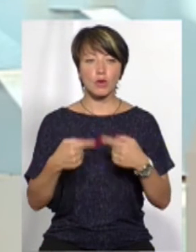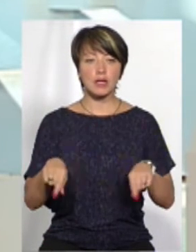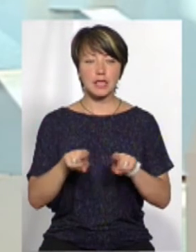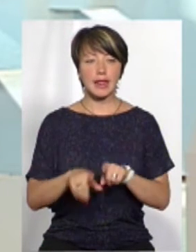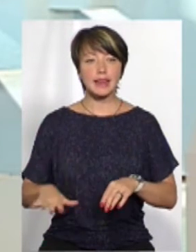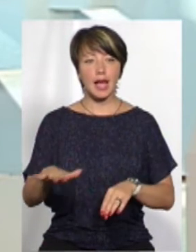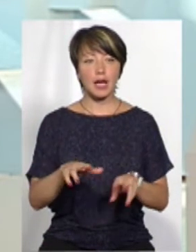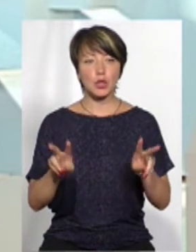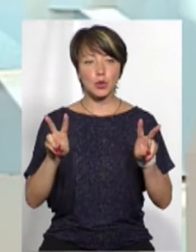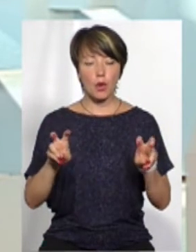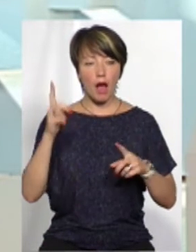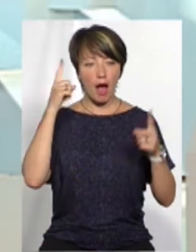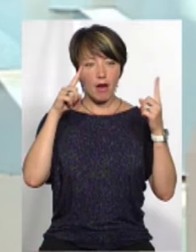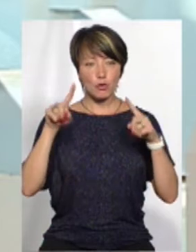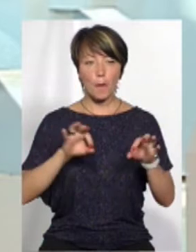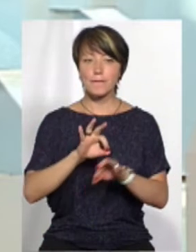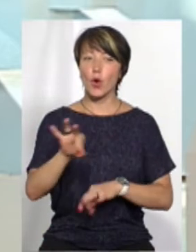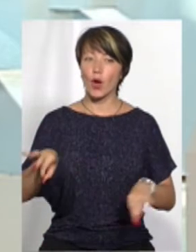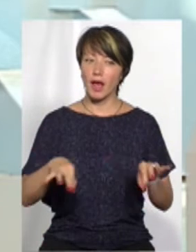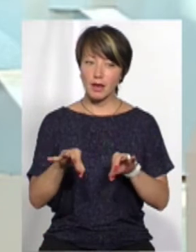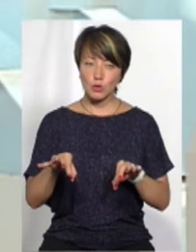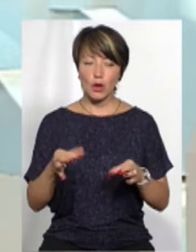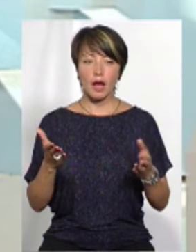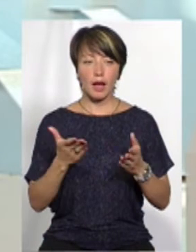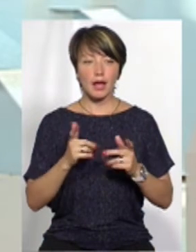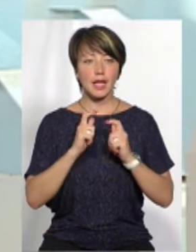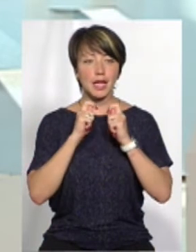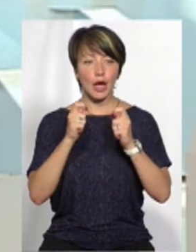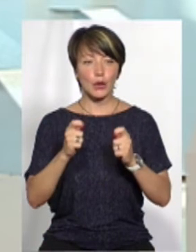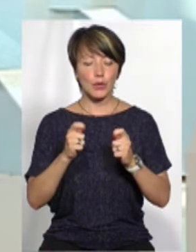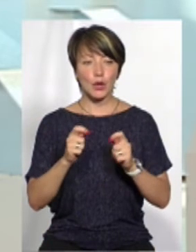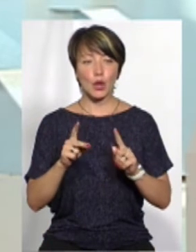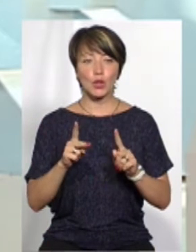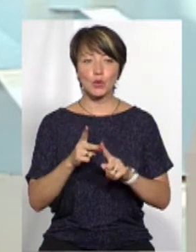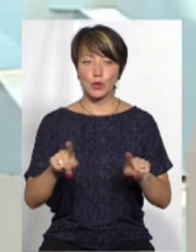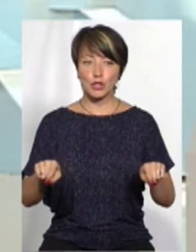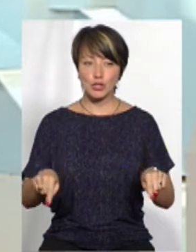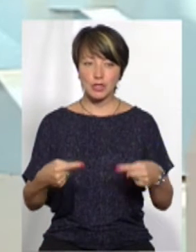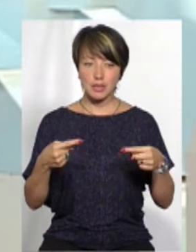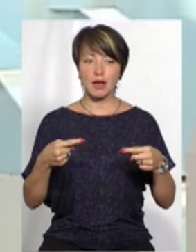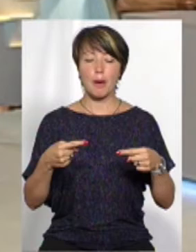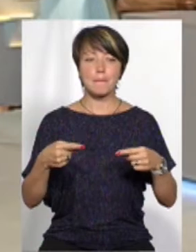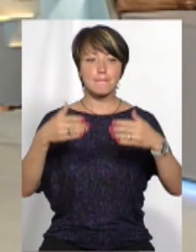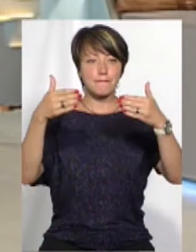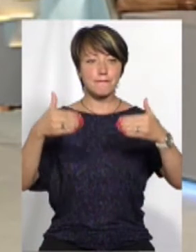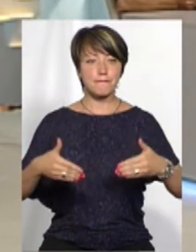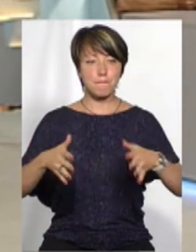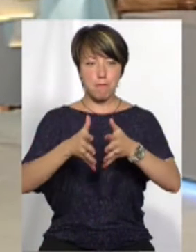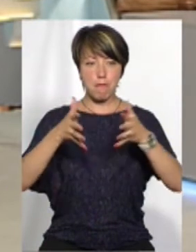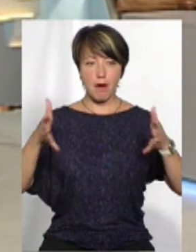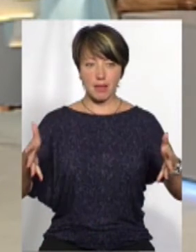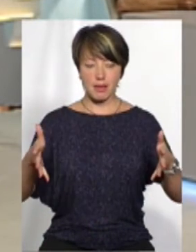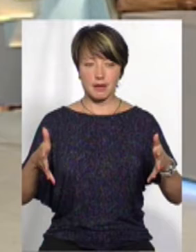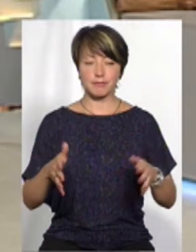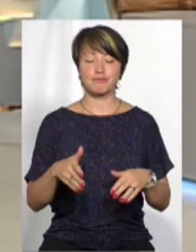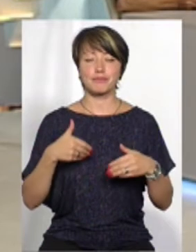організації «Територія» та автором проєкту, який дарує друге життя банерам. Вітаю вас. Добрий